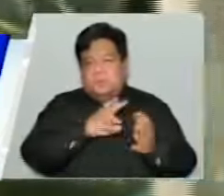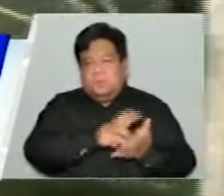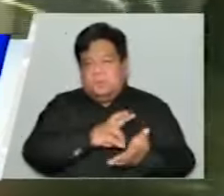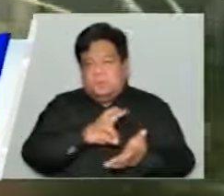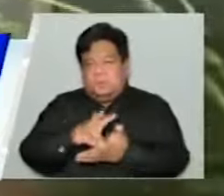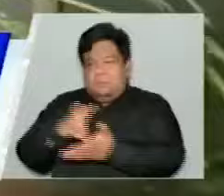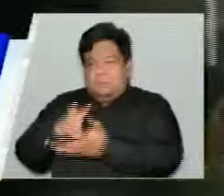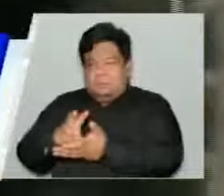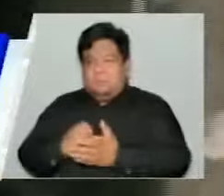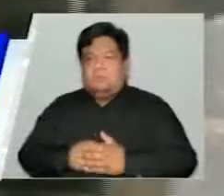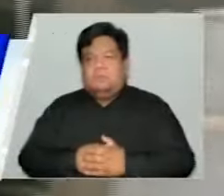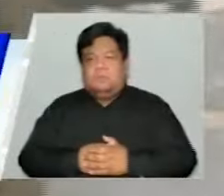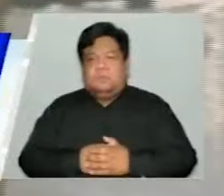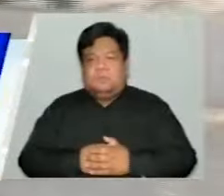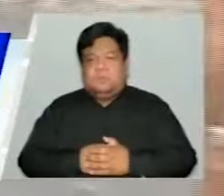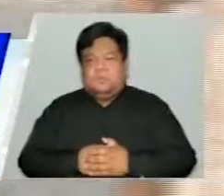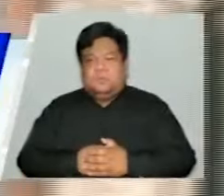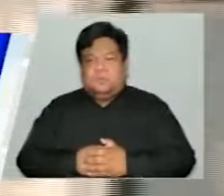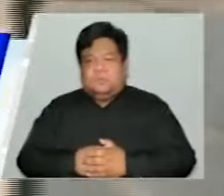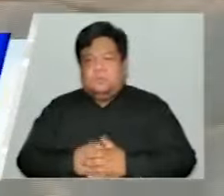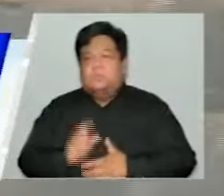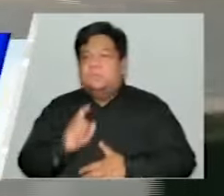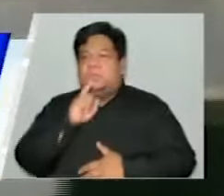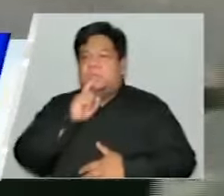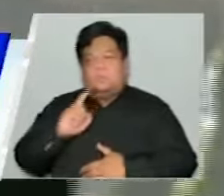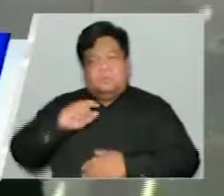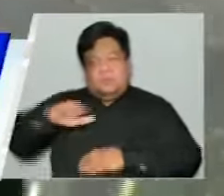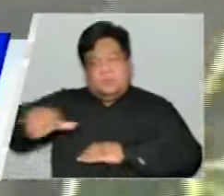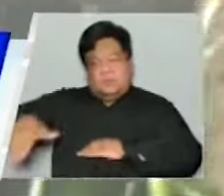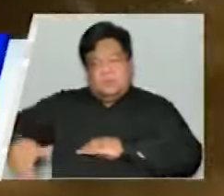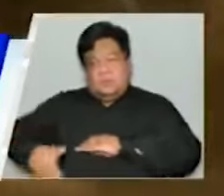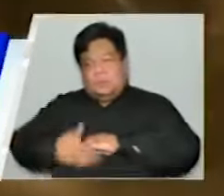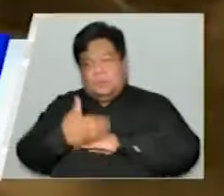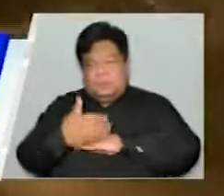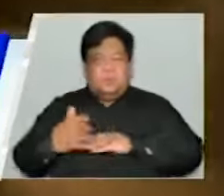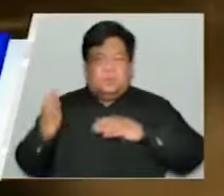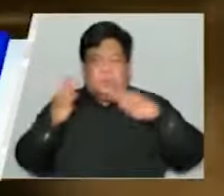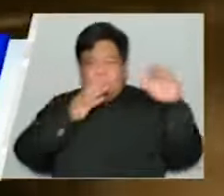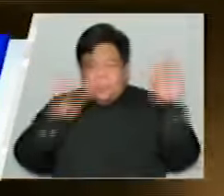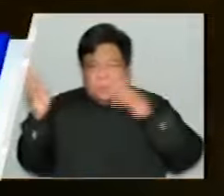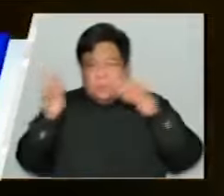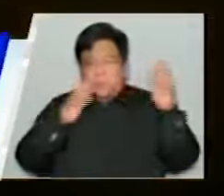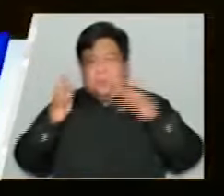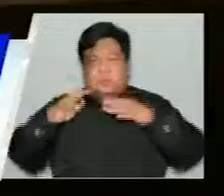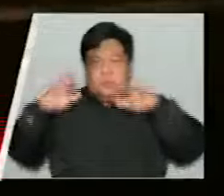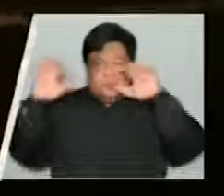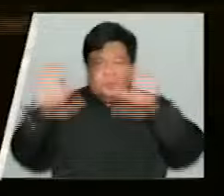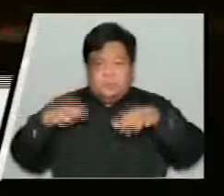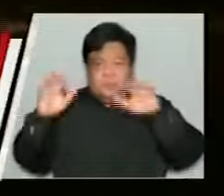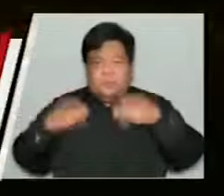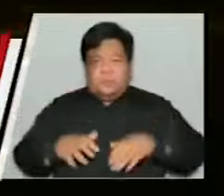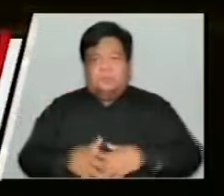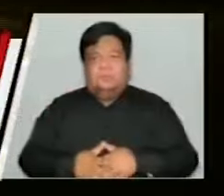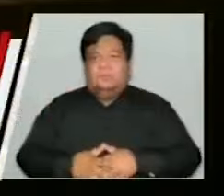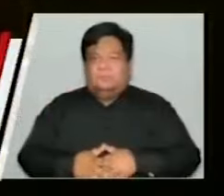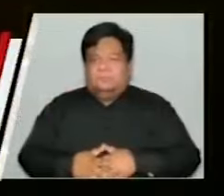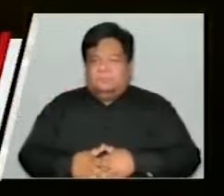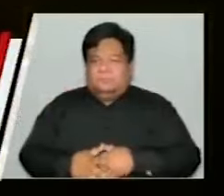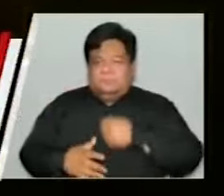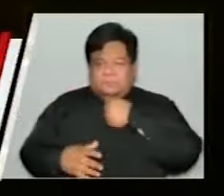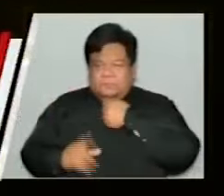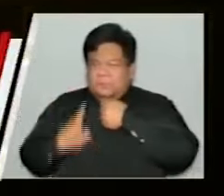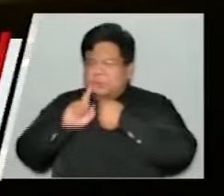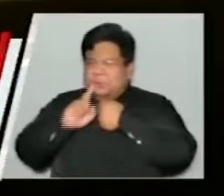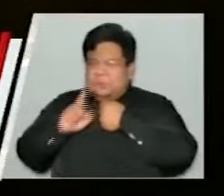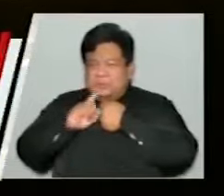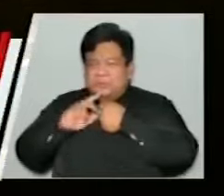Magdamag na naranasan sa ilang bayan sa lalawigan ang malalakas na hangin at pag-ulan. Pahirapan na ang pagdaan ng mga sasakyan sa kalsada dahil na rin sa